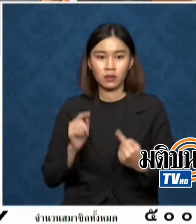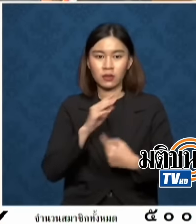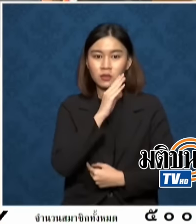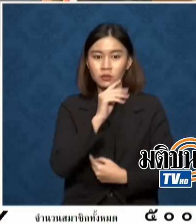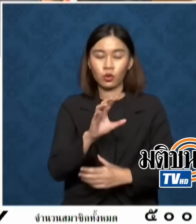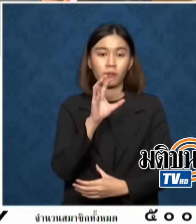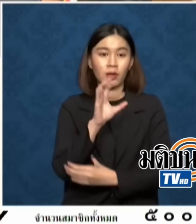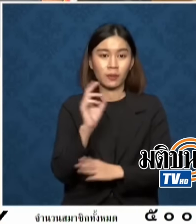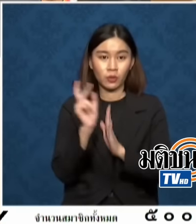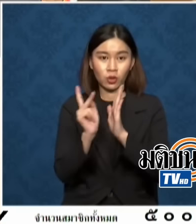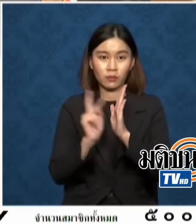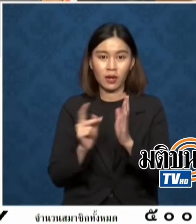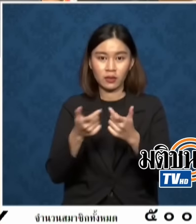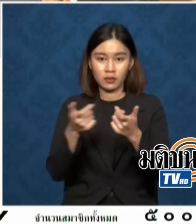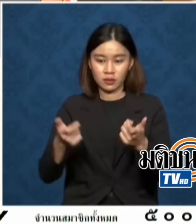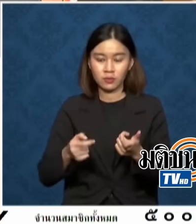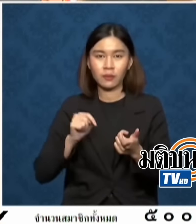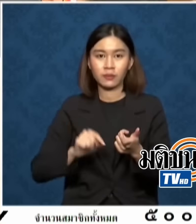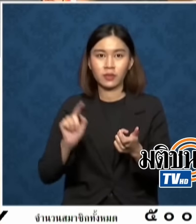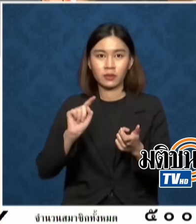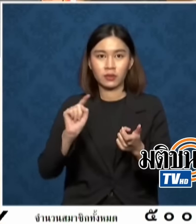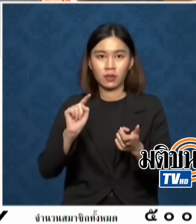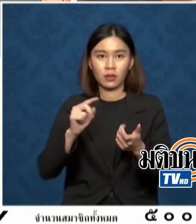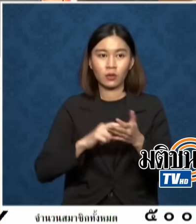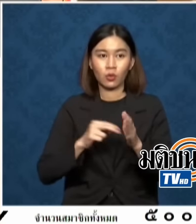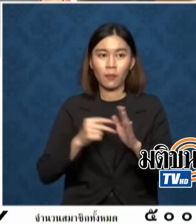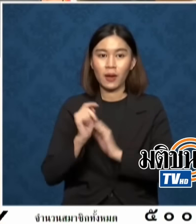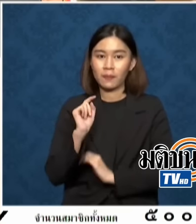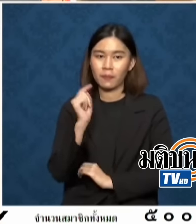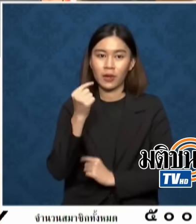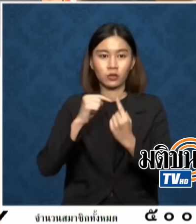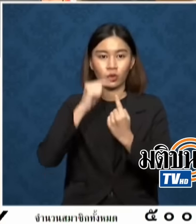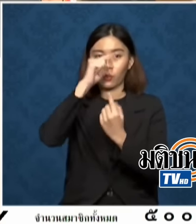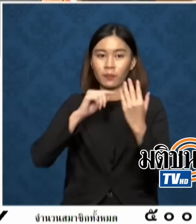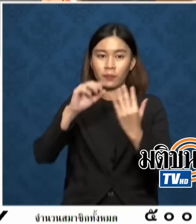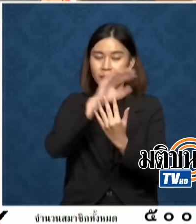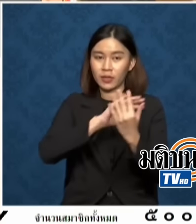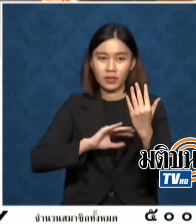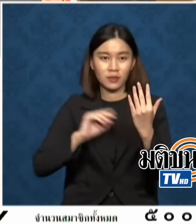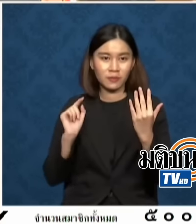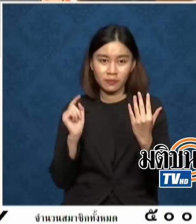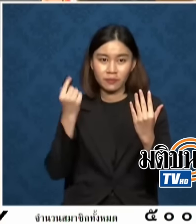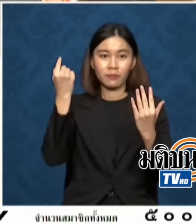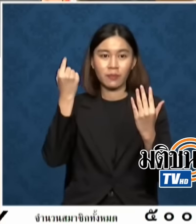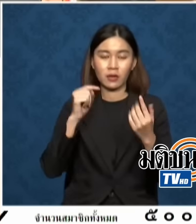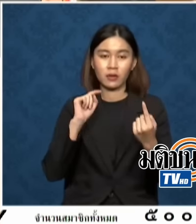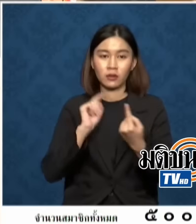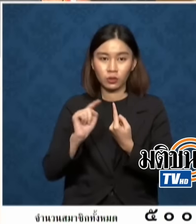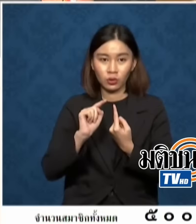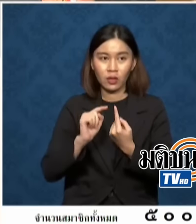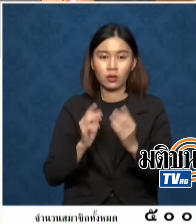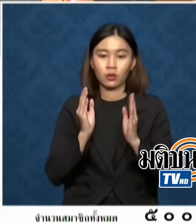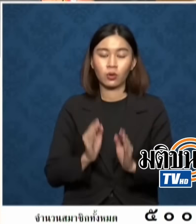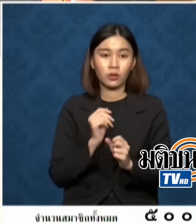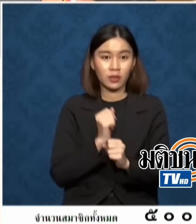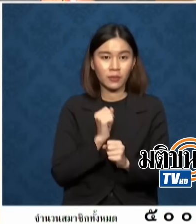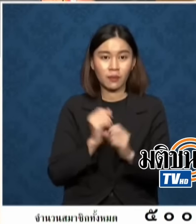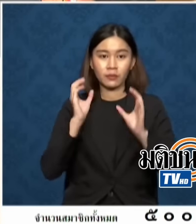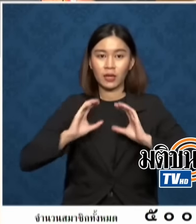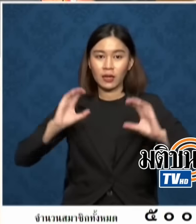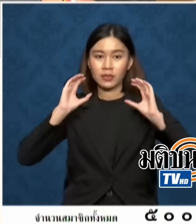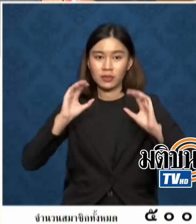บังคับใช้กฎหมายฉบับนี้ก็เป็นเรื่องใหม่ของประเทศนี้ทั้งประเทศนะคะบรรดาพนักงานข้าราช